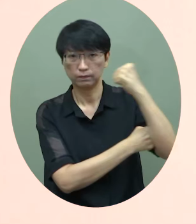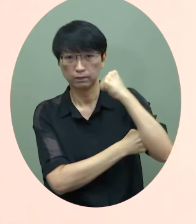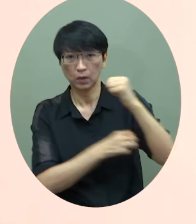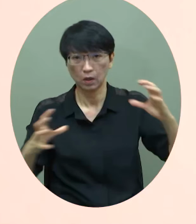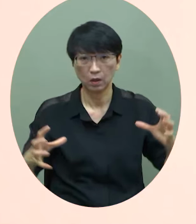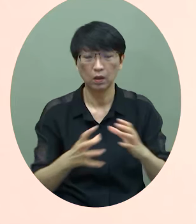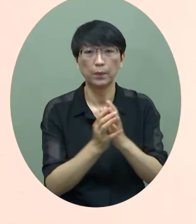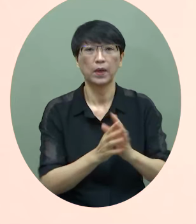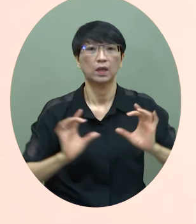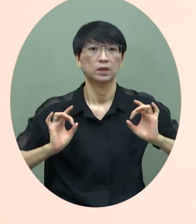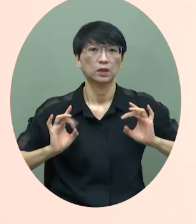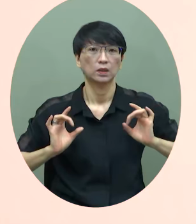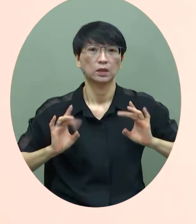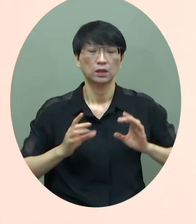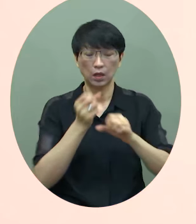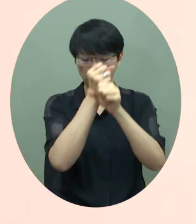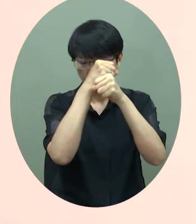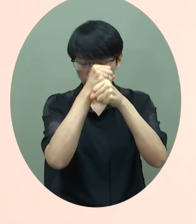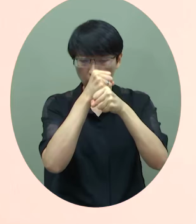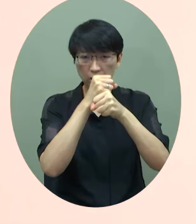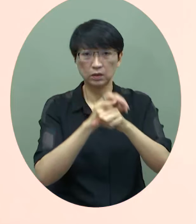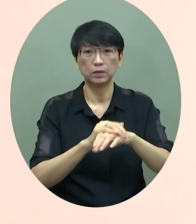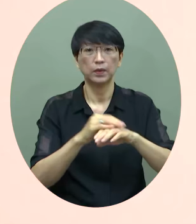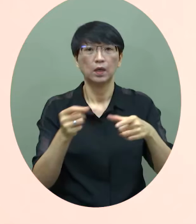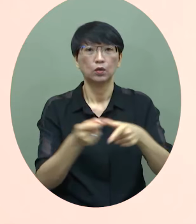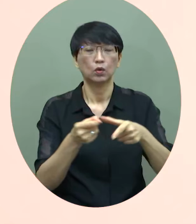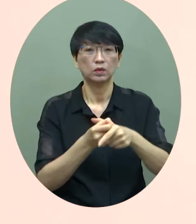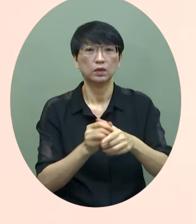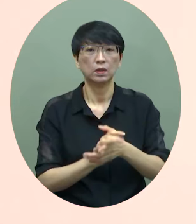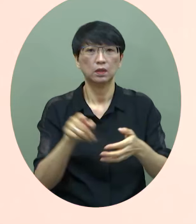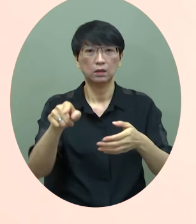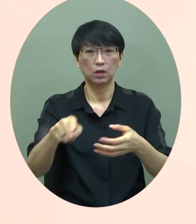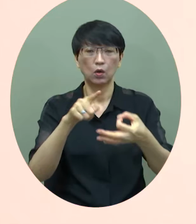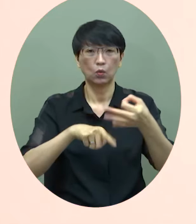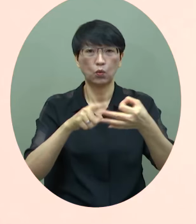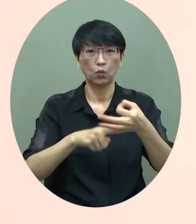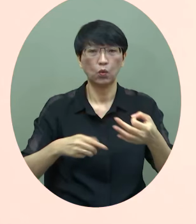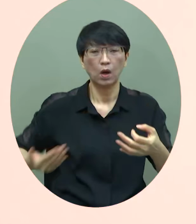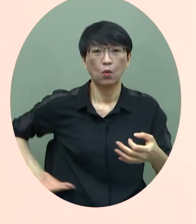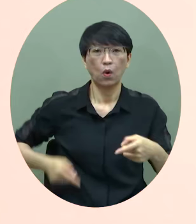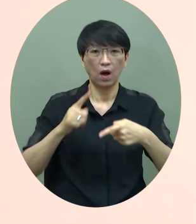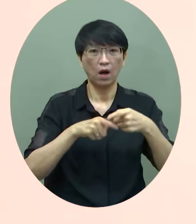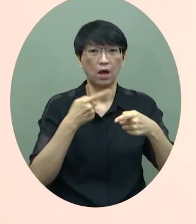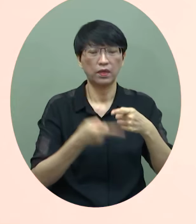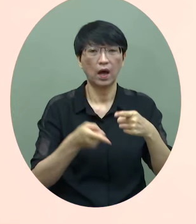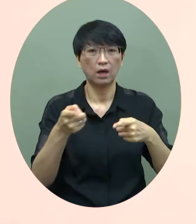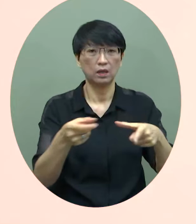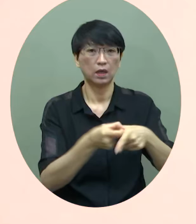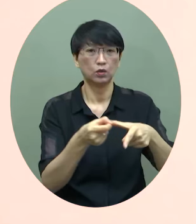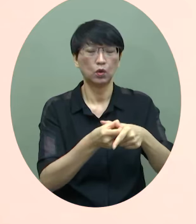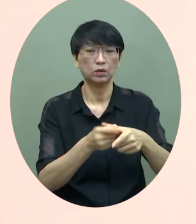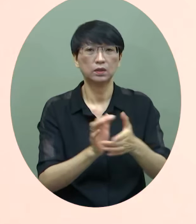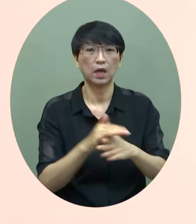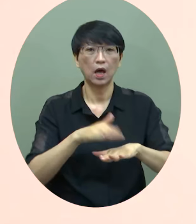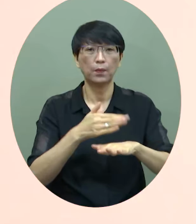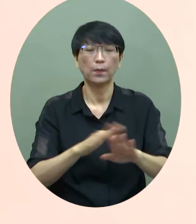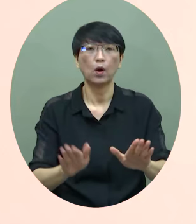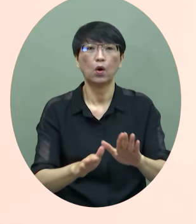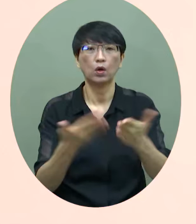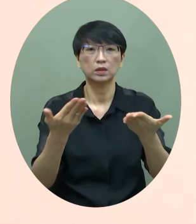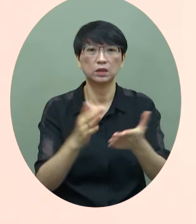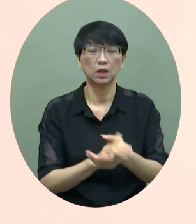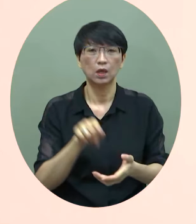私人化驗所的努力華大基因事實上也都在我們初階中的一個很重